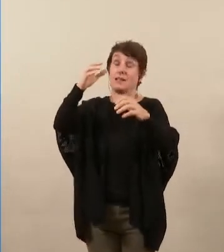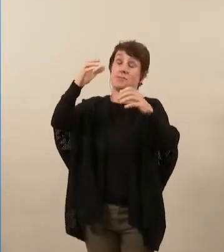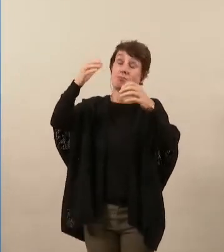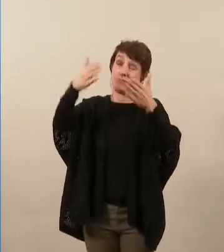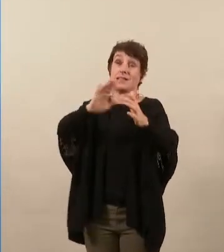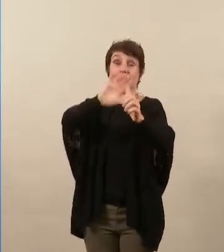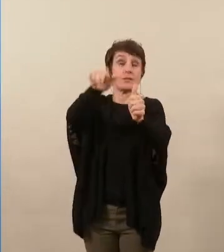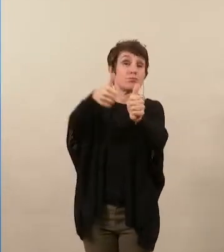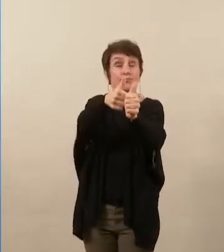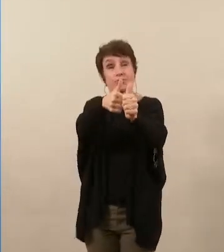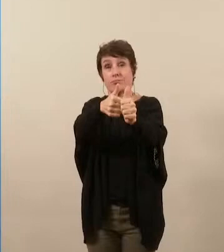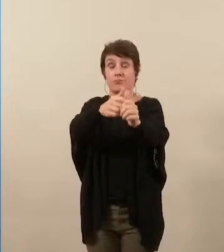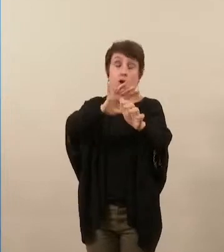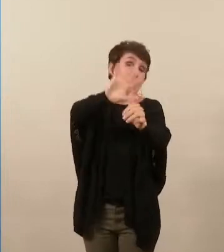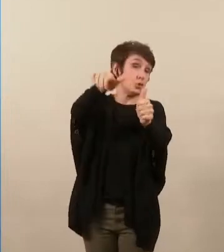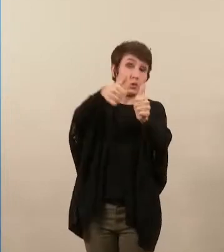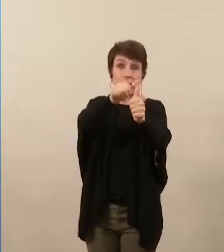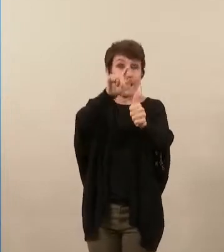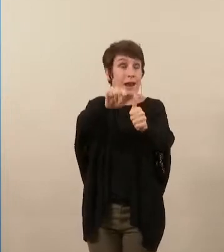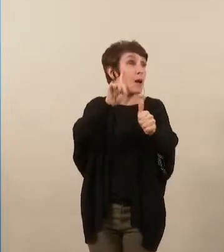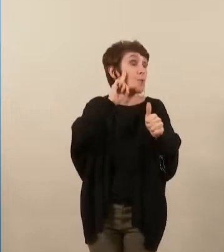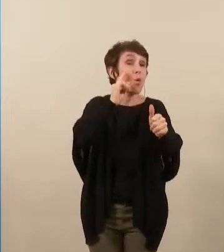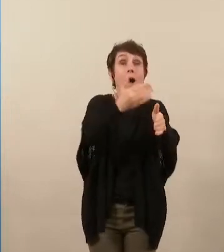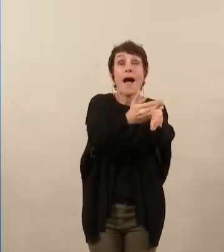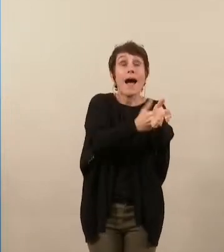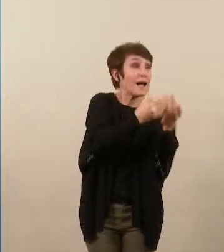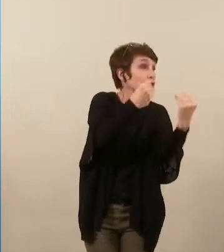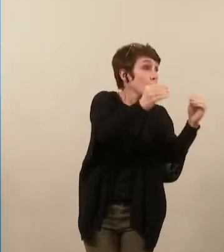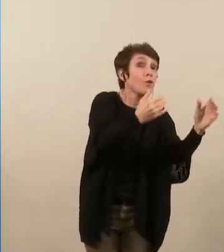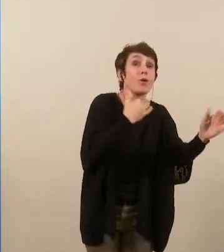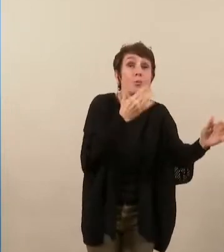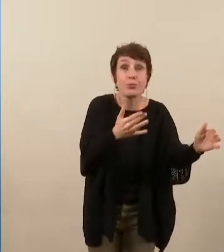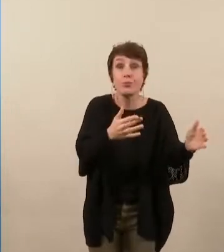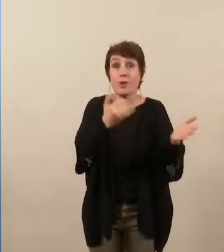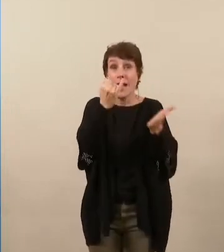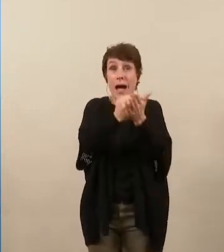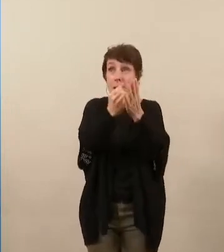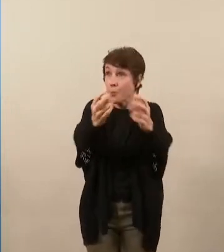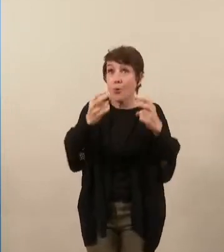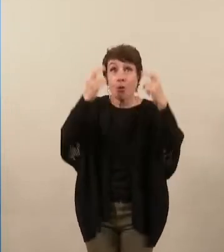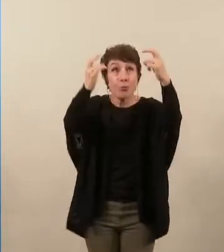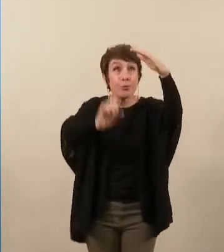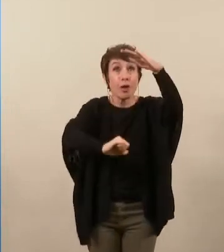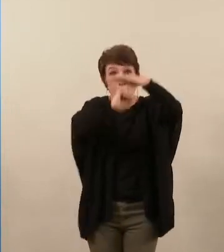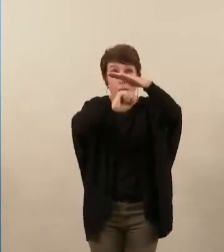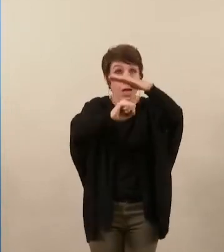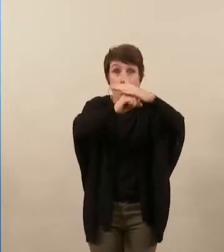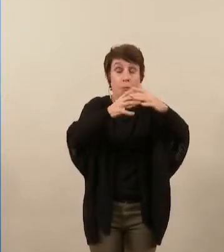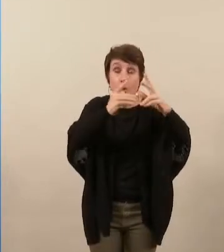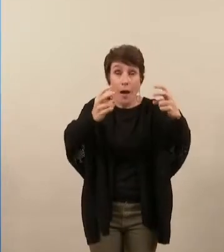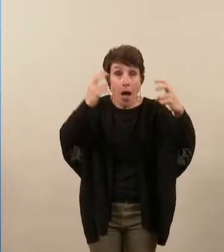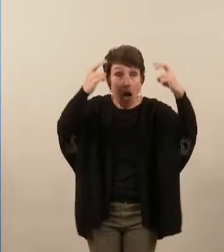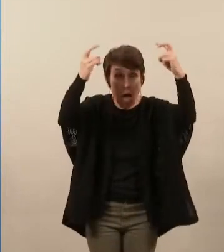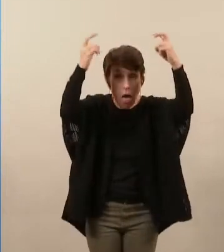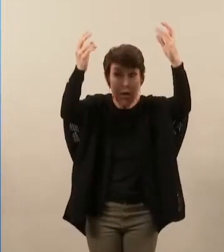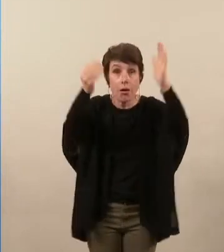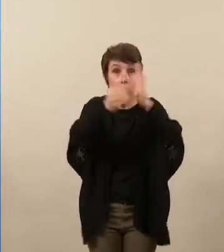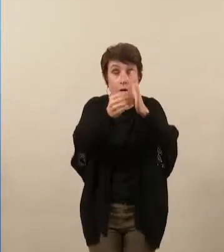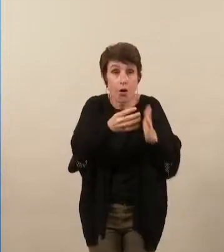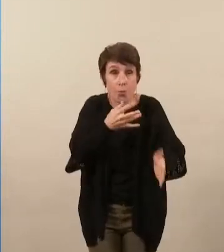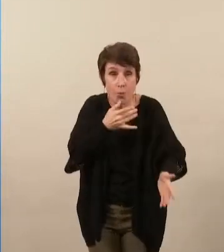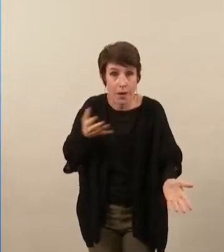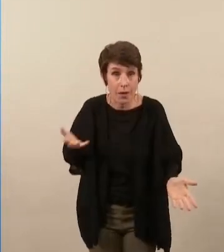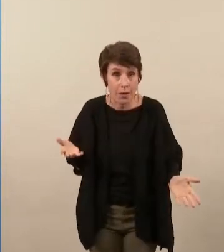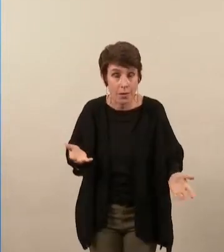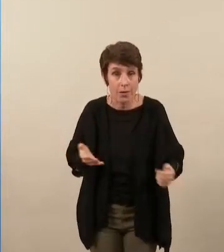plus de bijoux de famille à vendre, car l'impôt déjà plus élevé que n'importe quelle autre grande ville ne pourra pas encore être augmenté beaucoup